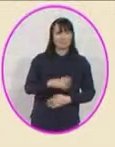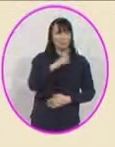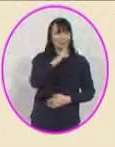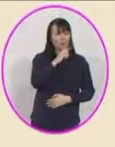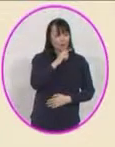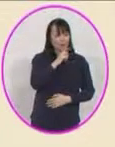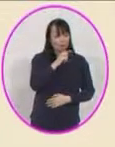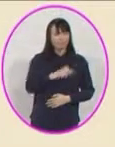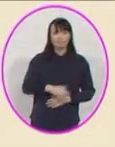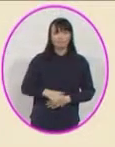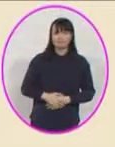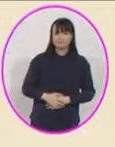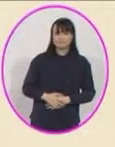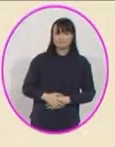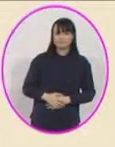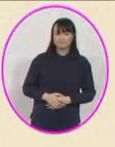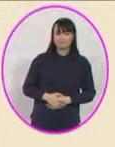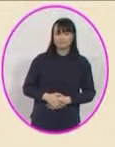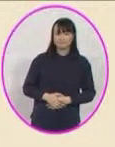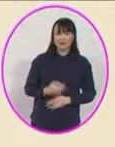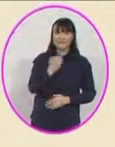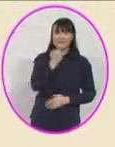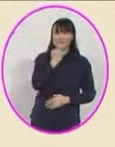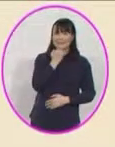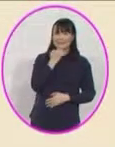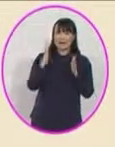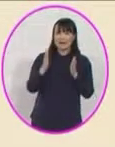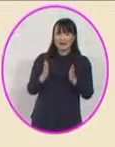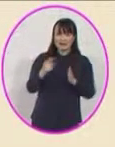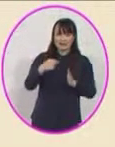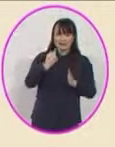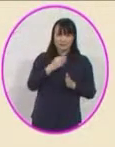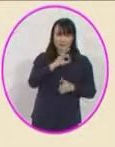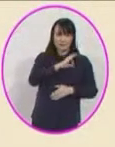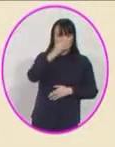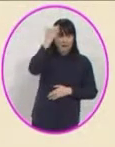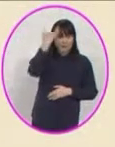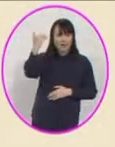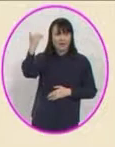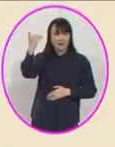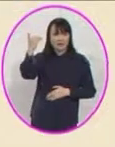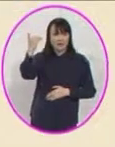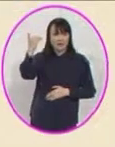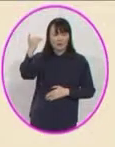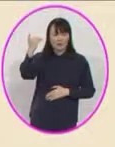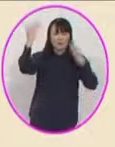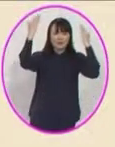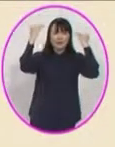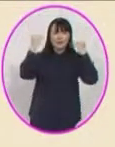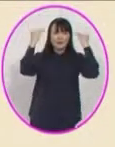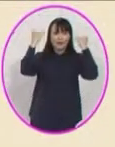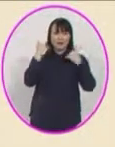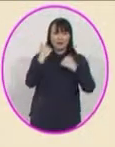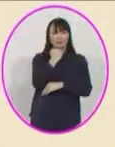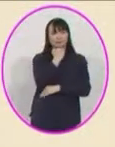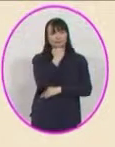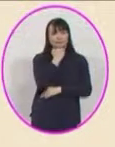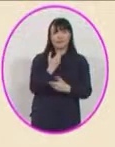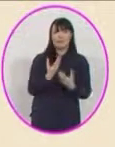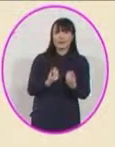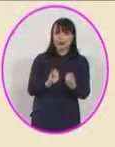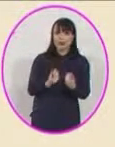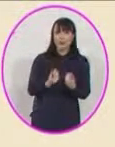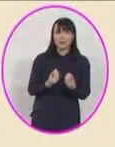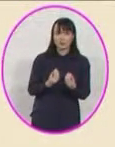ハーレであとあの待合室で呼ばれているのに気づかずに飛ばされてしまったりとかあと電車が